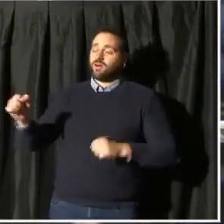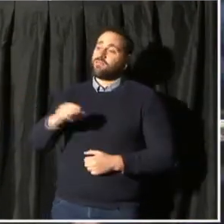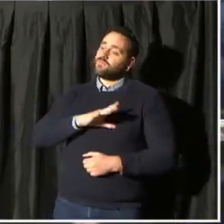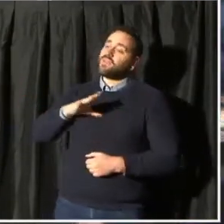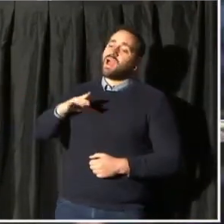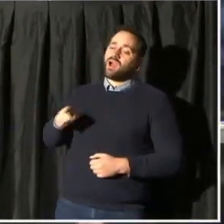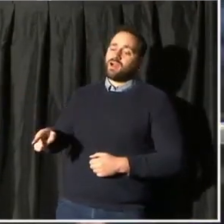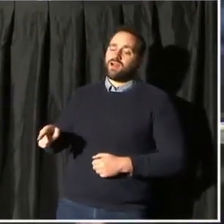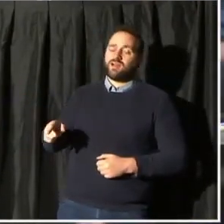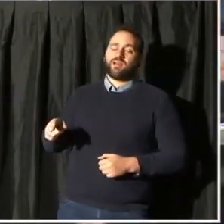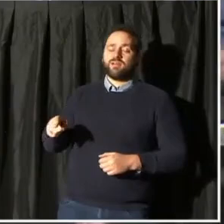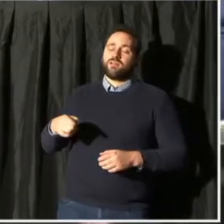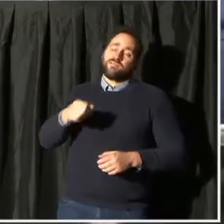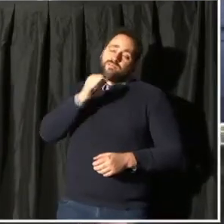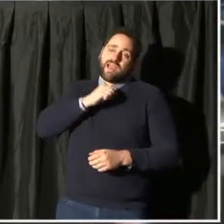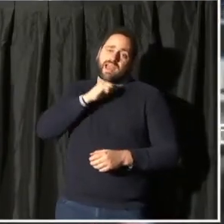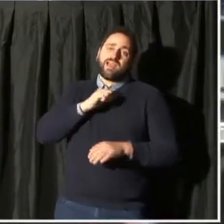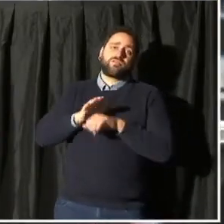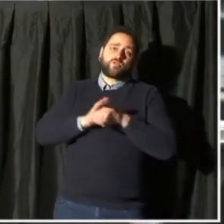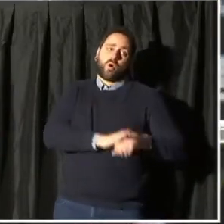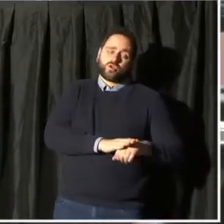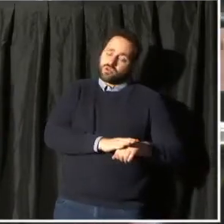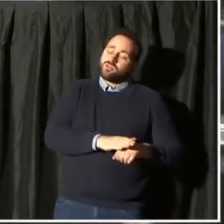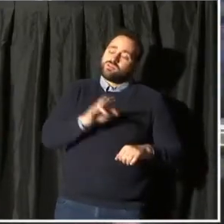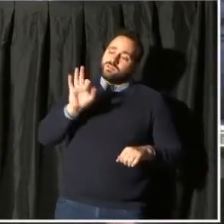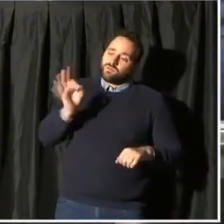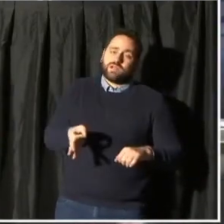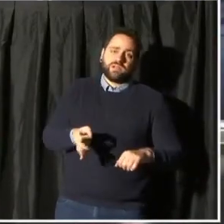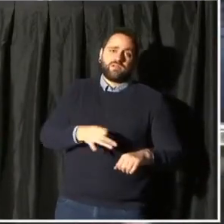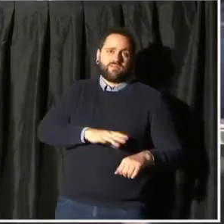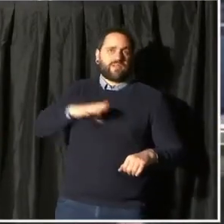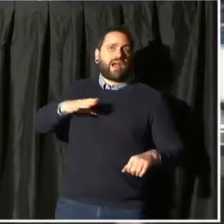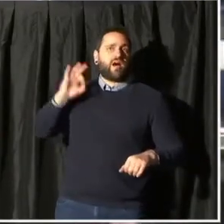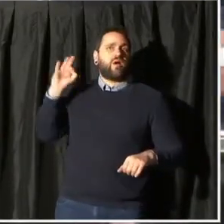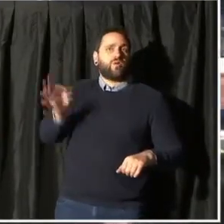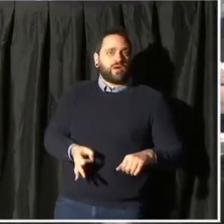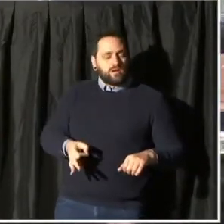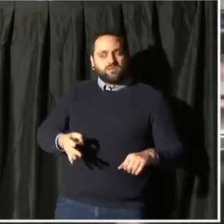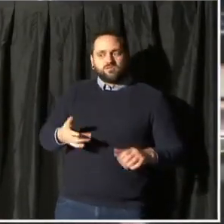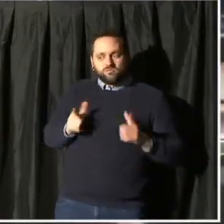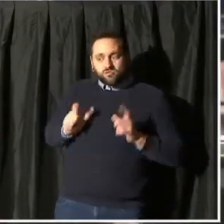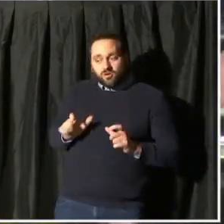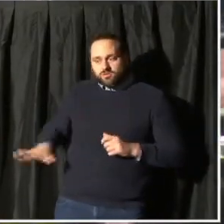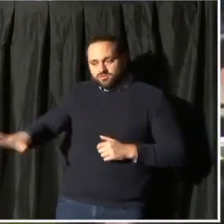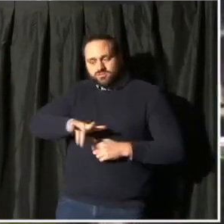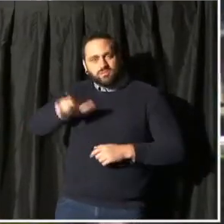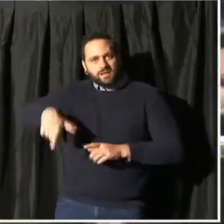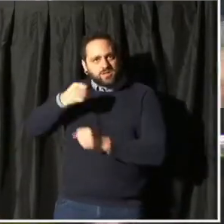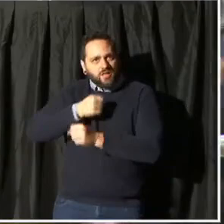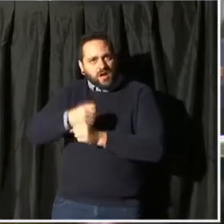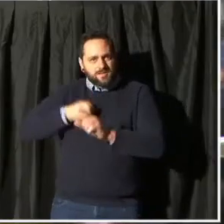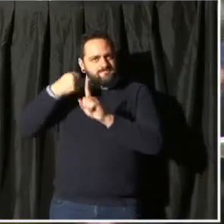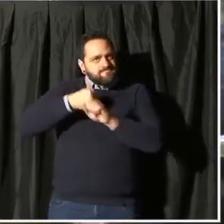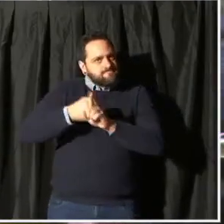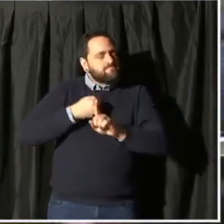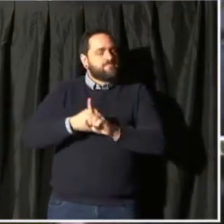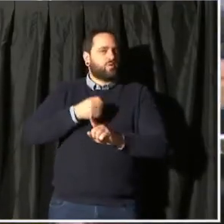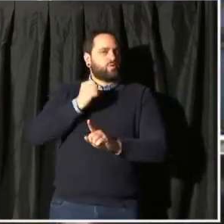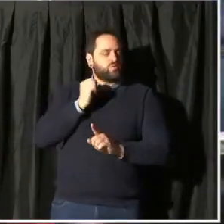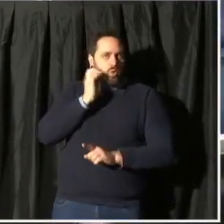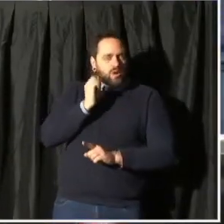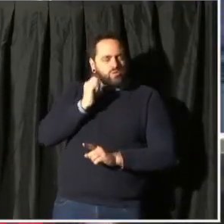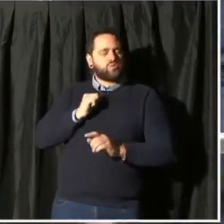qu'elle est là d'ailleurs cette gauche heureusement qu'il ya des travailleuses et des travailleurs qui sont sur le terrain et qui luttent tous les jours et d'ailleurs en pariant en